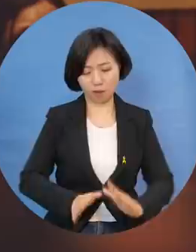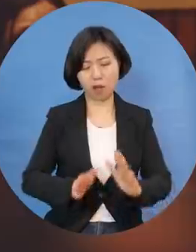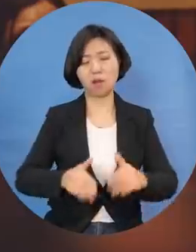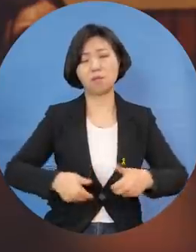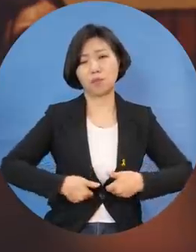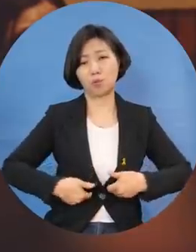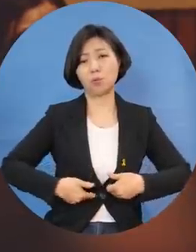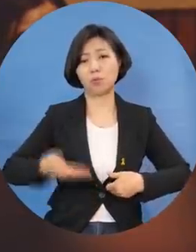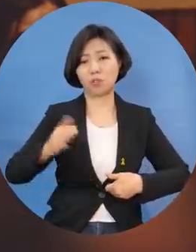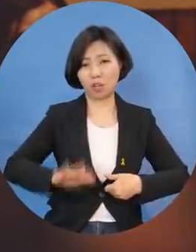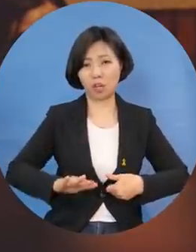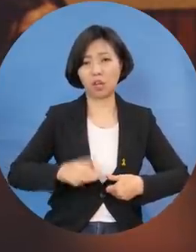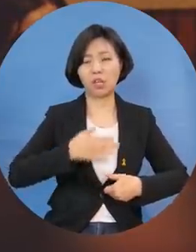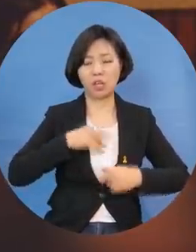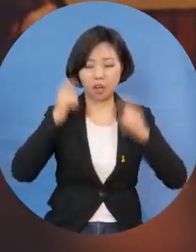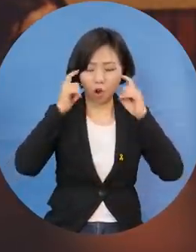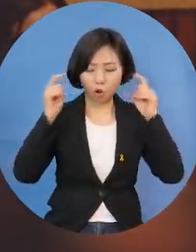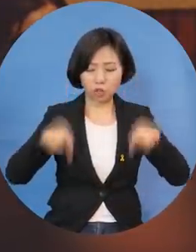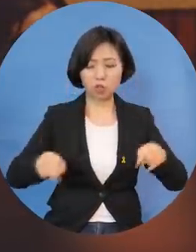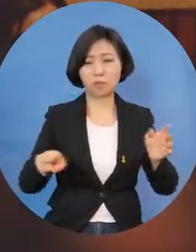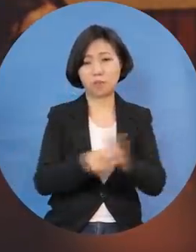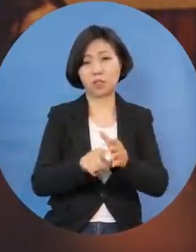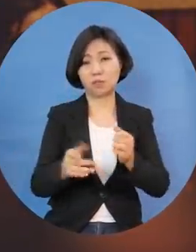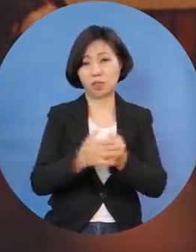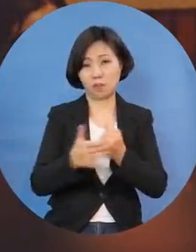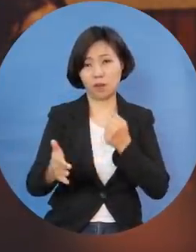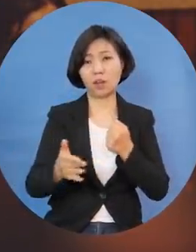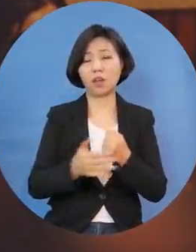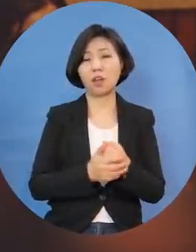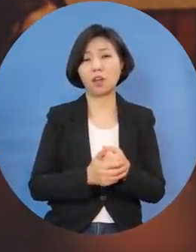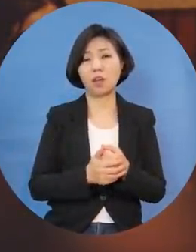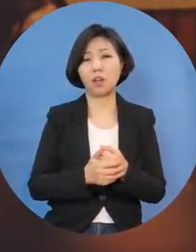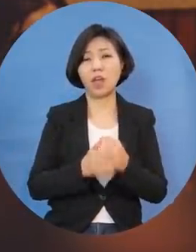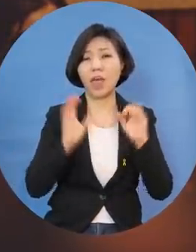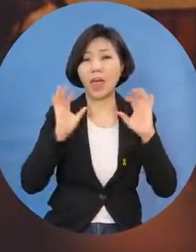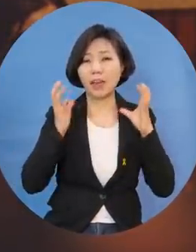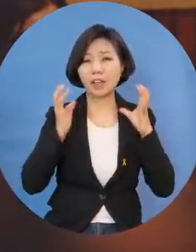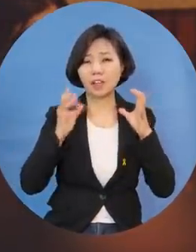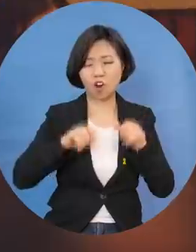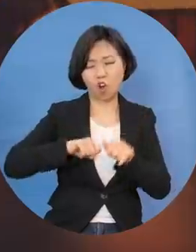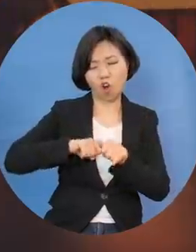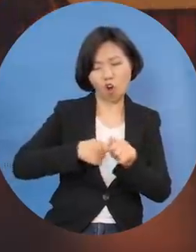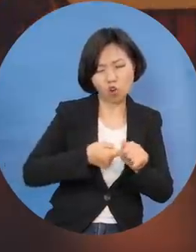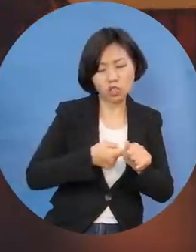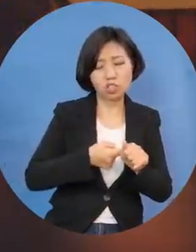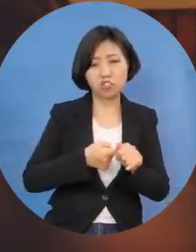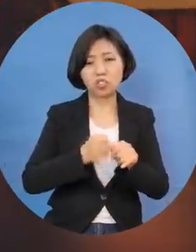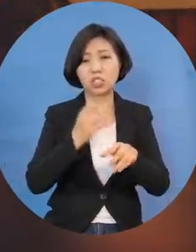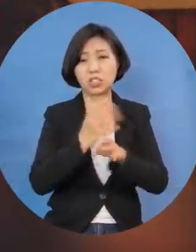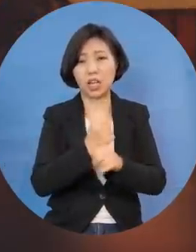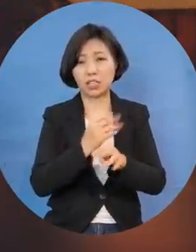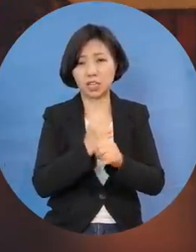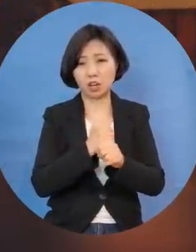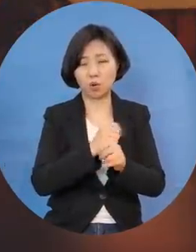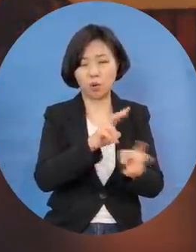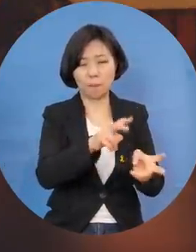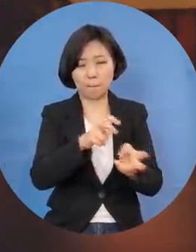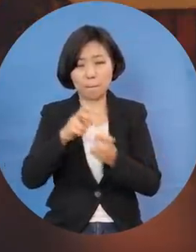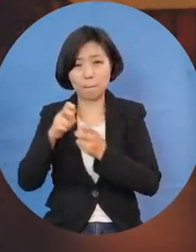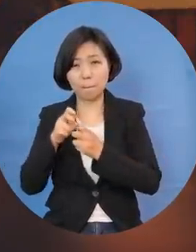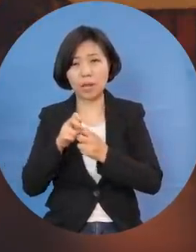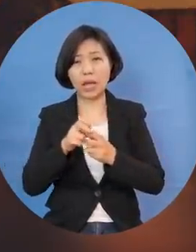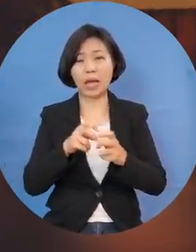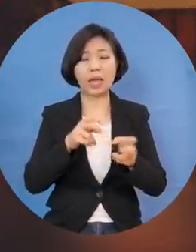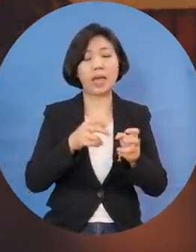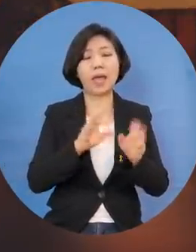나와야 되는데 제가 그런 어떤 어리석은 믿음 때문에 아이를 억지로 이렇게 날짜를